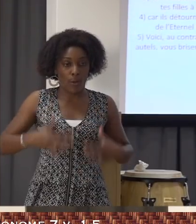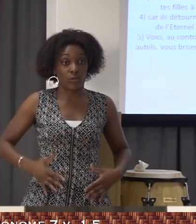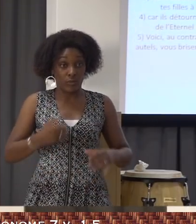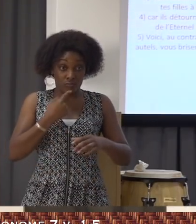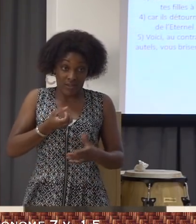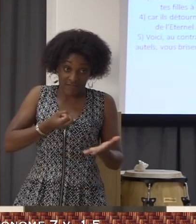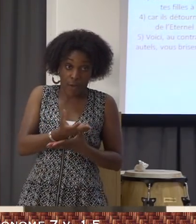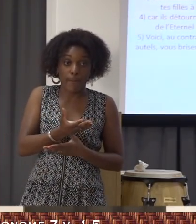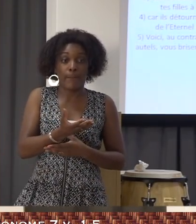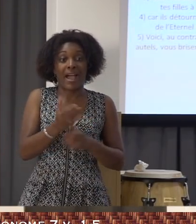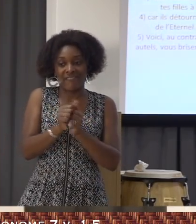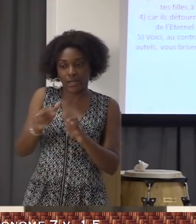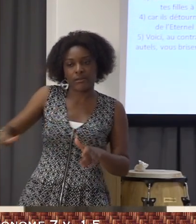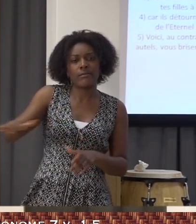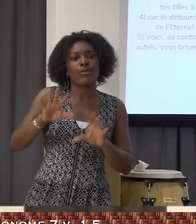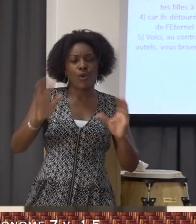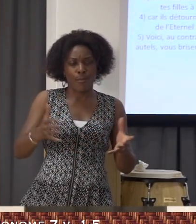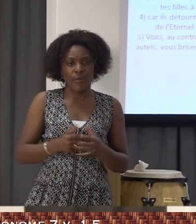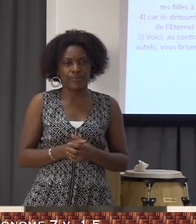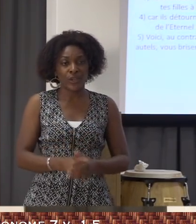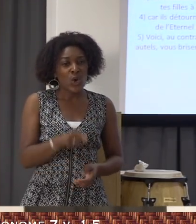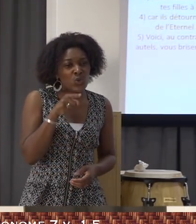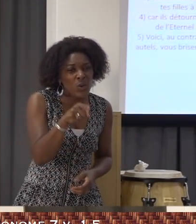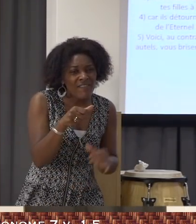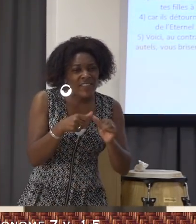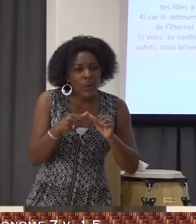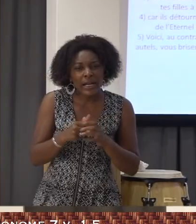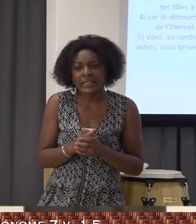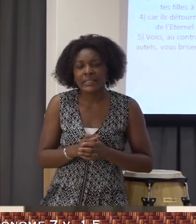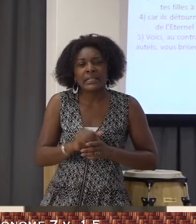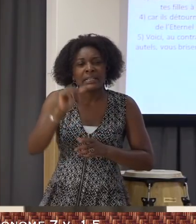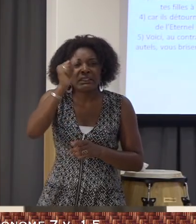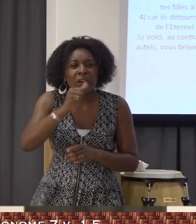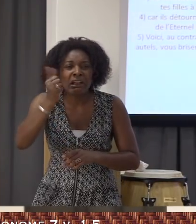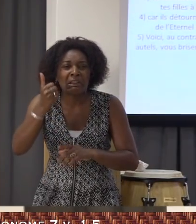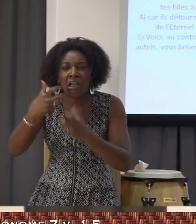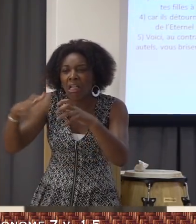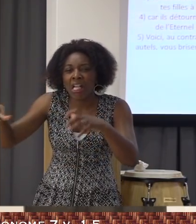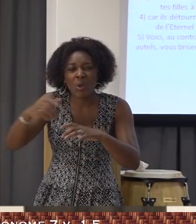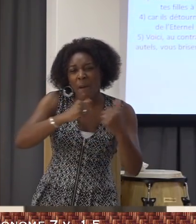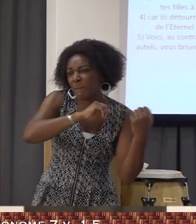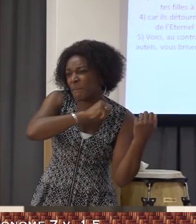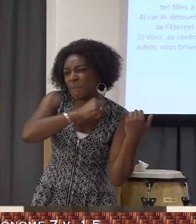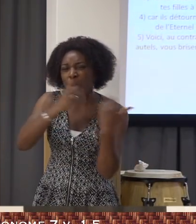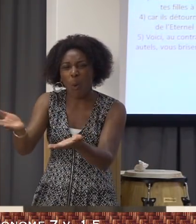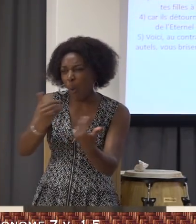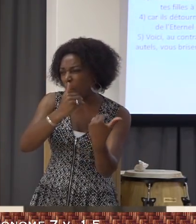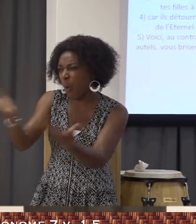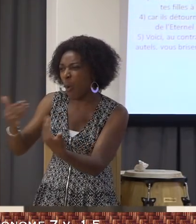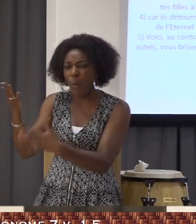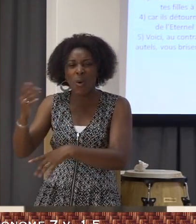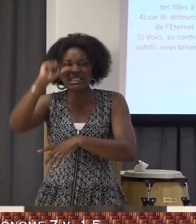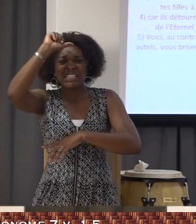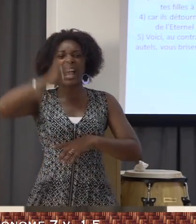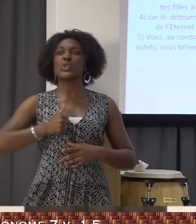agirez à leur égard. Vous renverserez leurs autels, vous briserez leurs